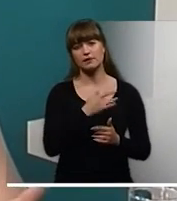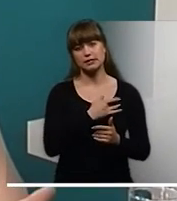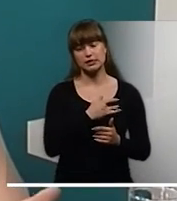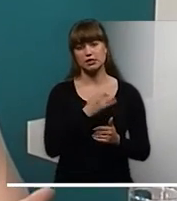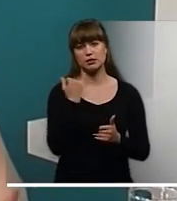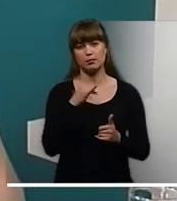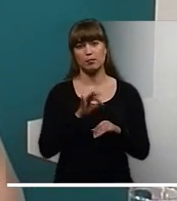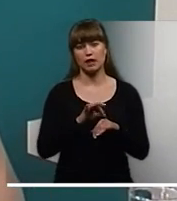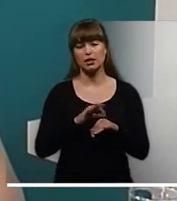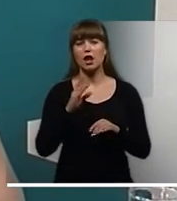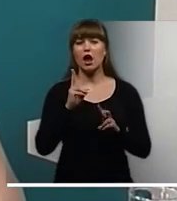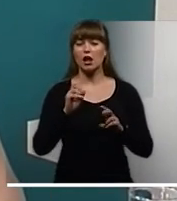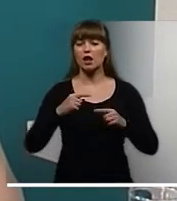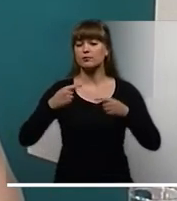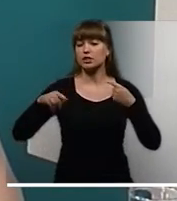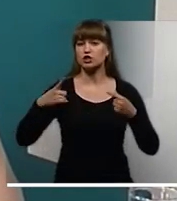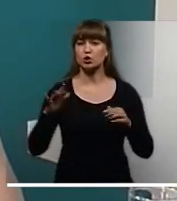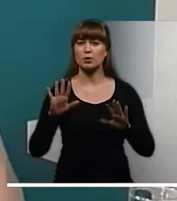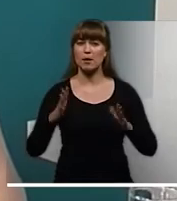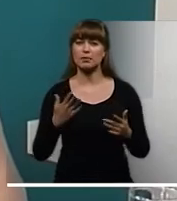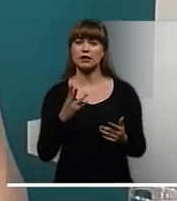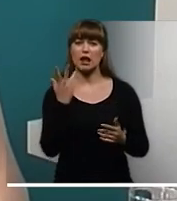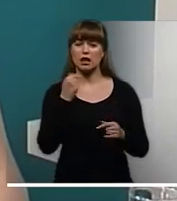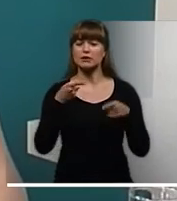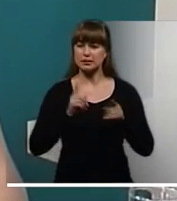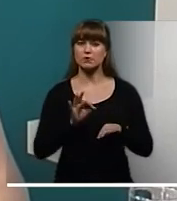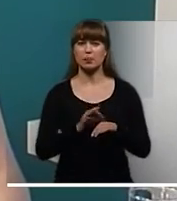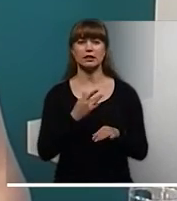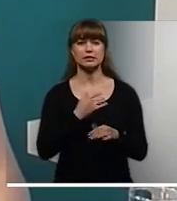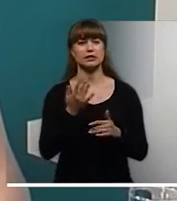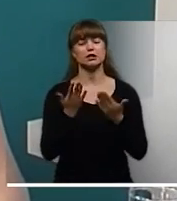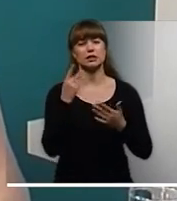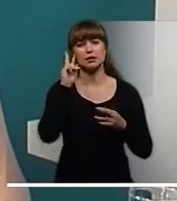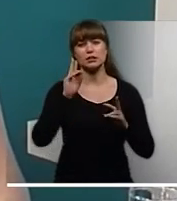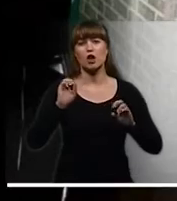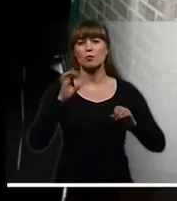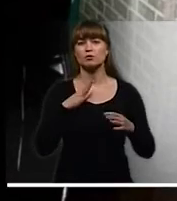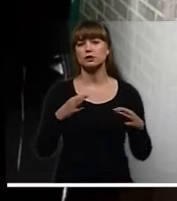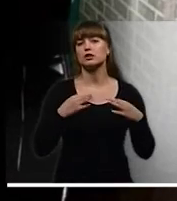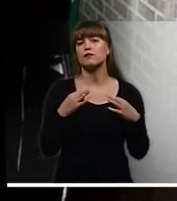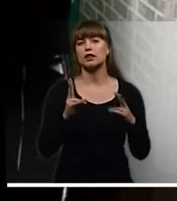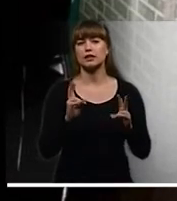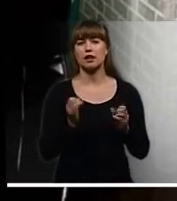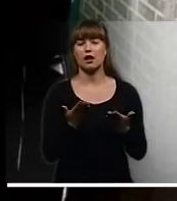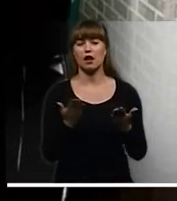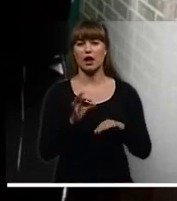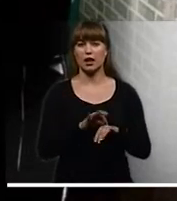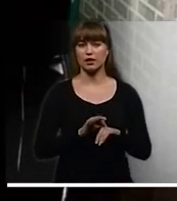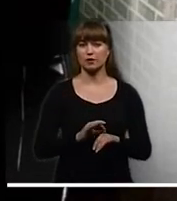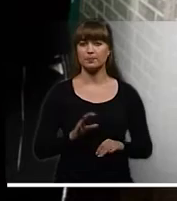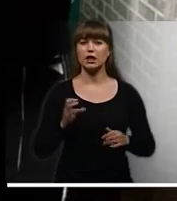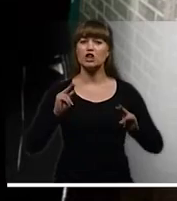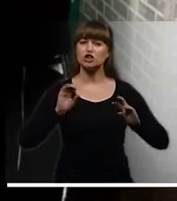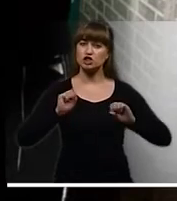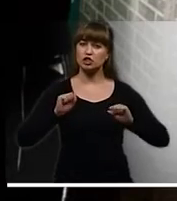сердце. Как отличить вот тот момент, когда действительно болит сердце, или когда просто, я не знаю, там, может быть, невралгия какая-то? С чем